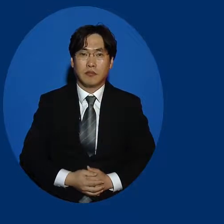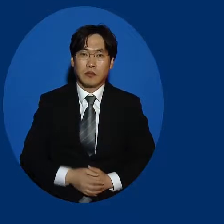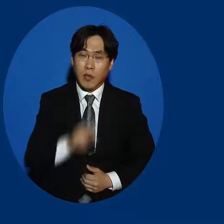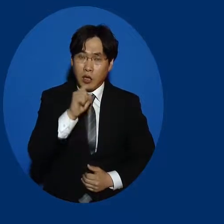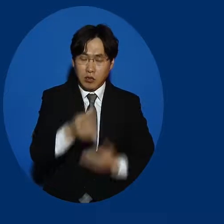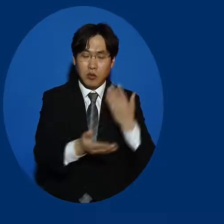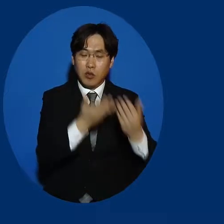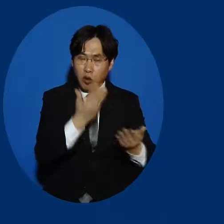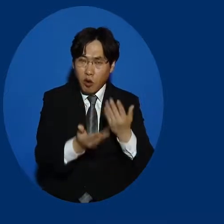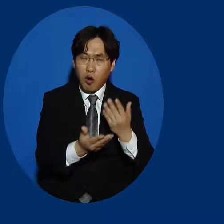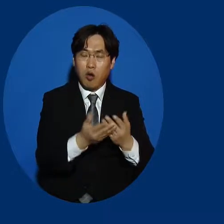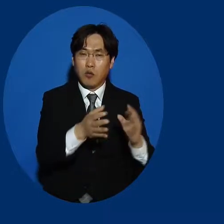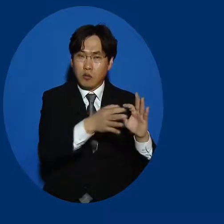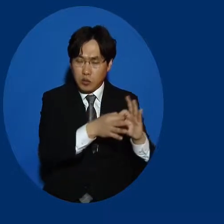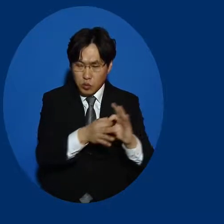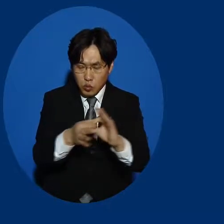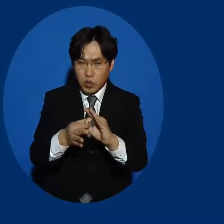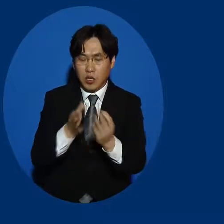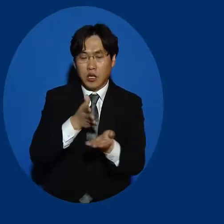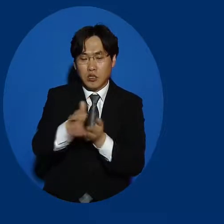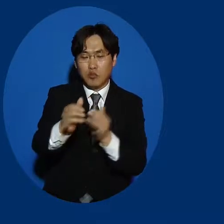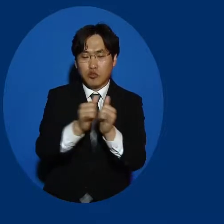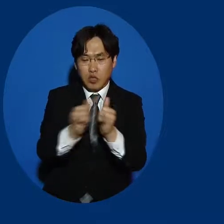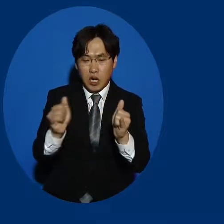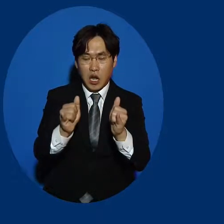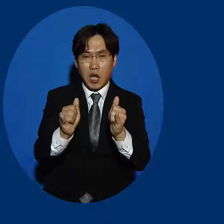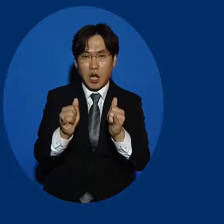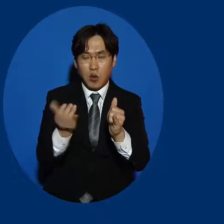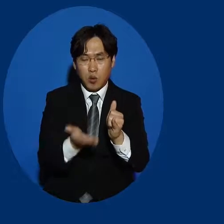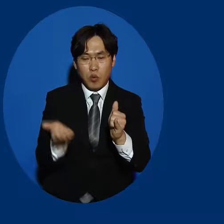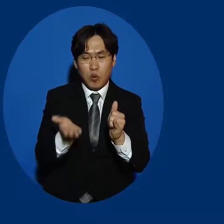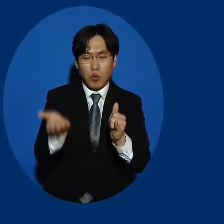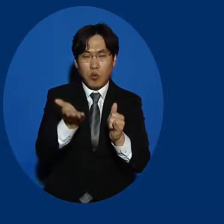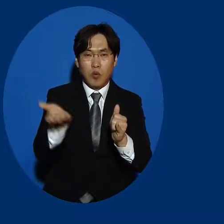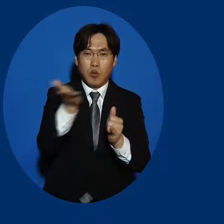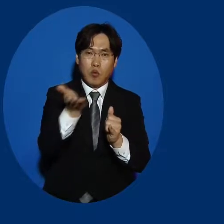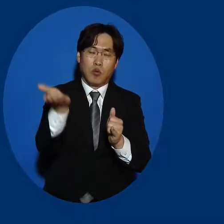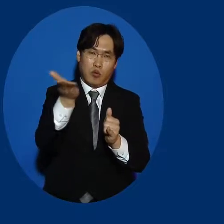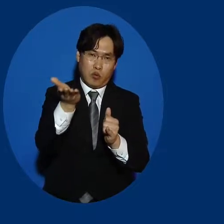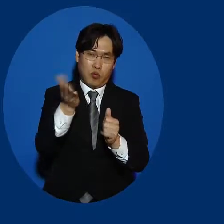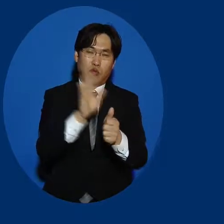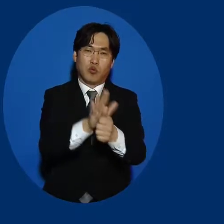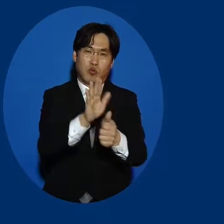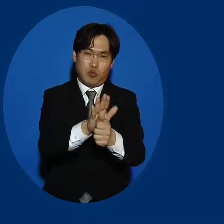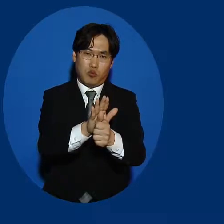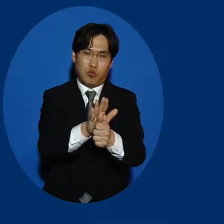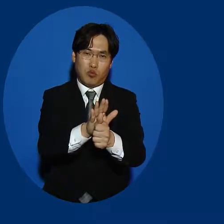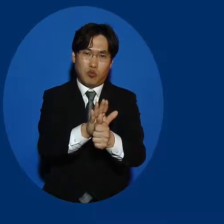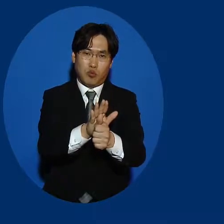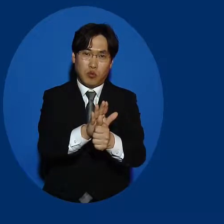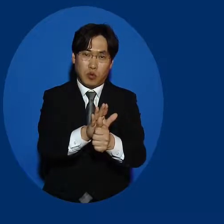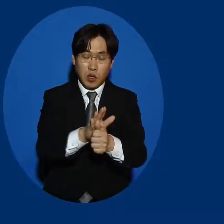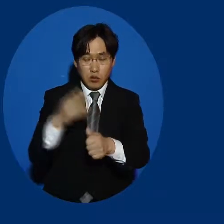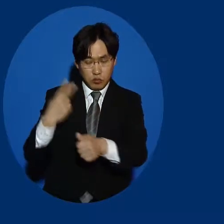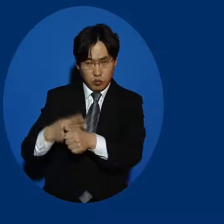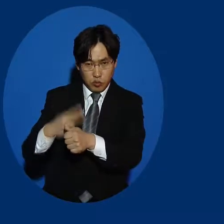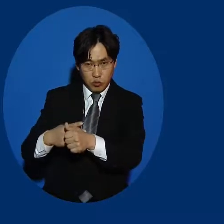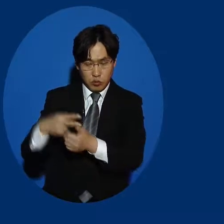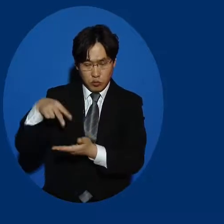그 경험이 전문가로 만들어 준 겁니다. 그렇다면 많은 강사들도